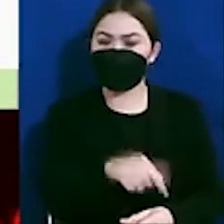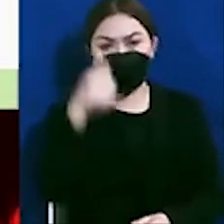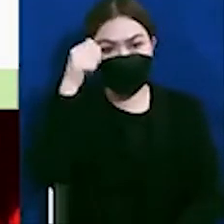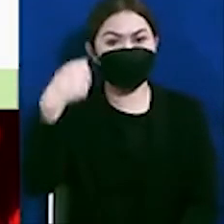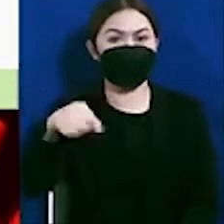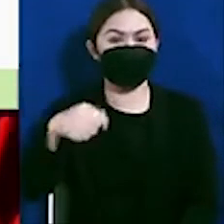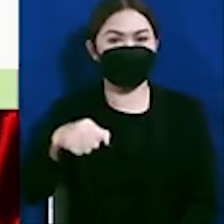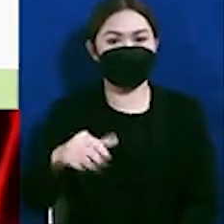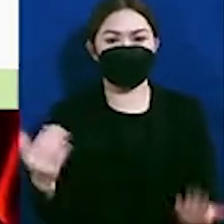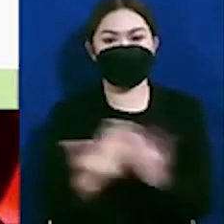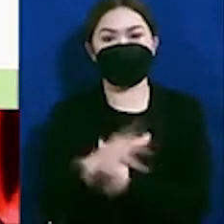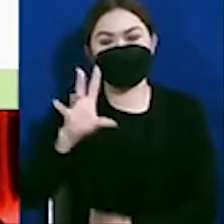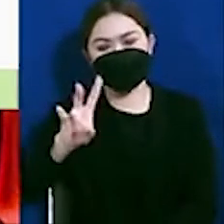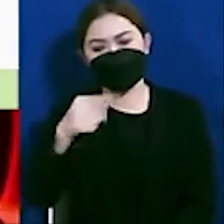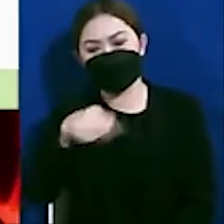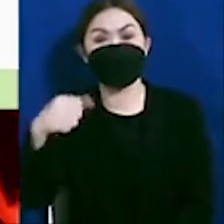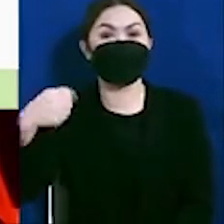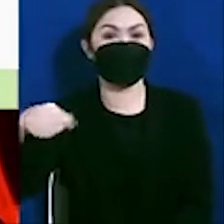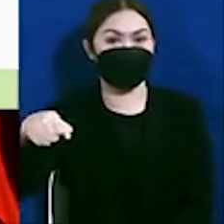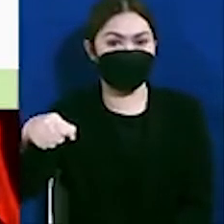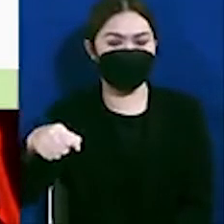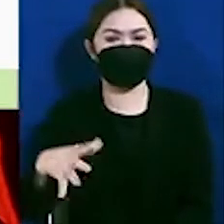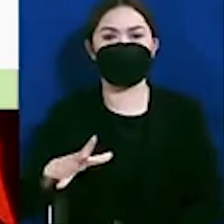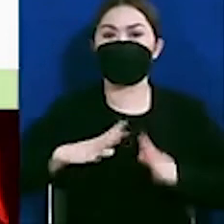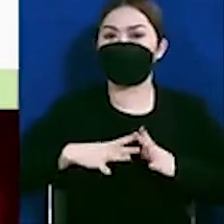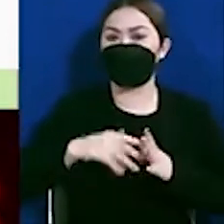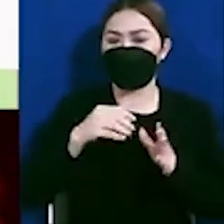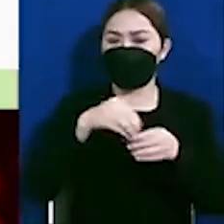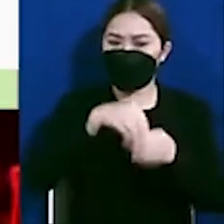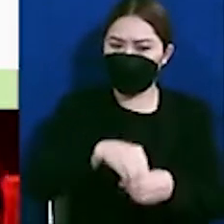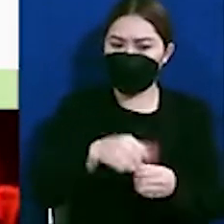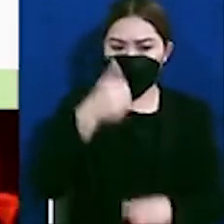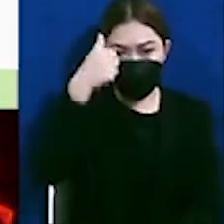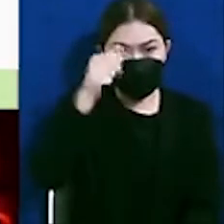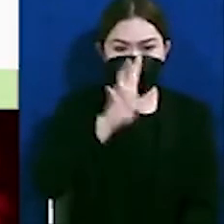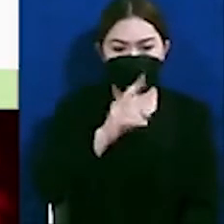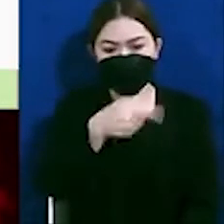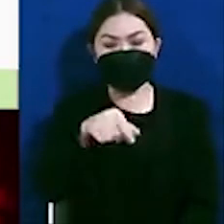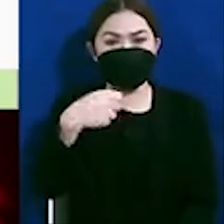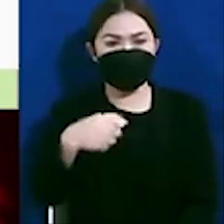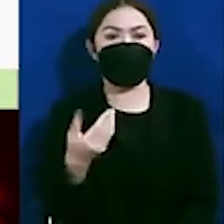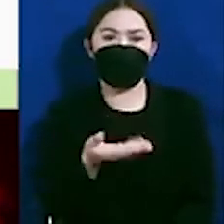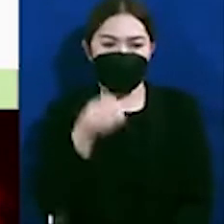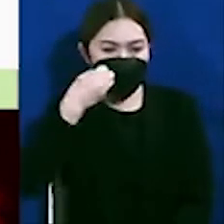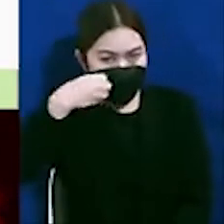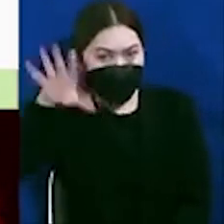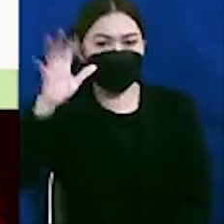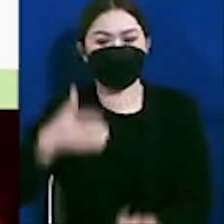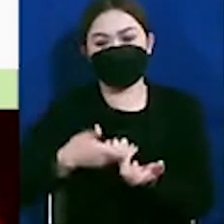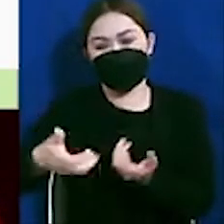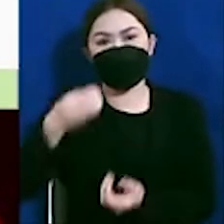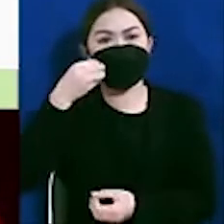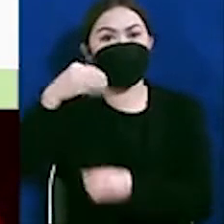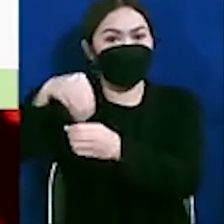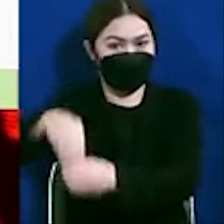10วันกำลังอาจจะเปลี่ยนเป็น 7-10วันอยู่โรงพยาบาลละ 720วันไม่มีอะไรละนะครับแล้วก็จะขอให้กลับไปแยกกับ